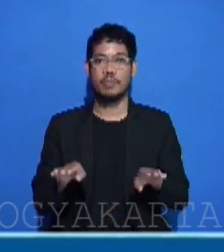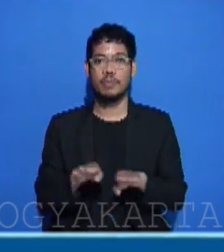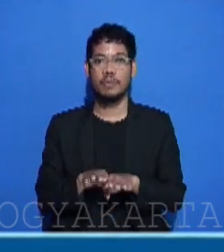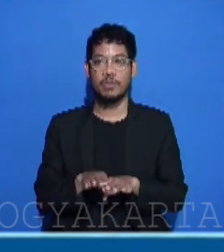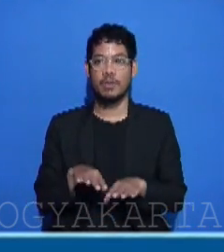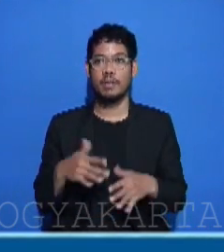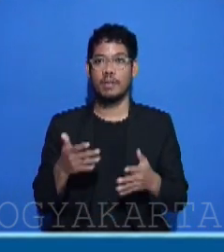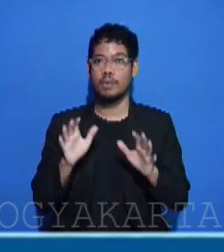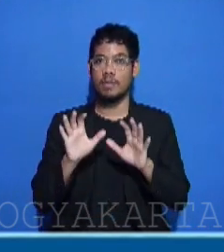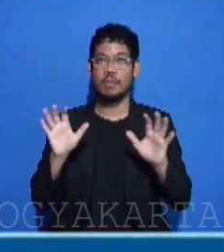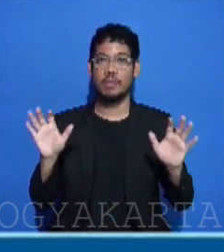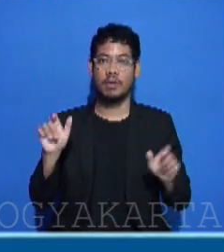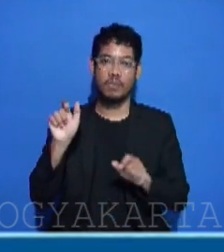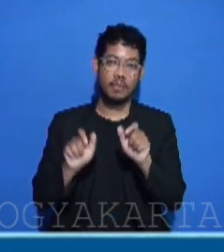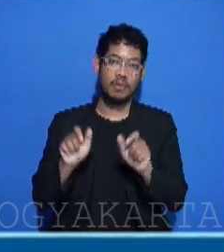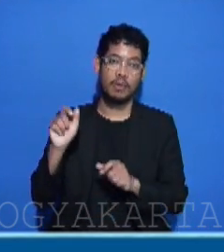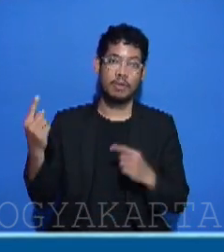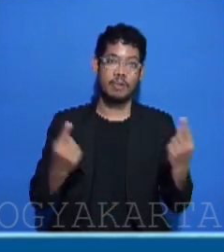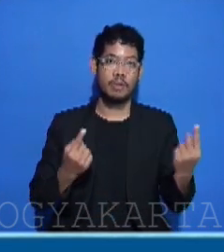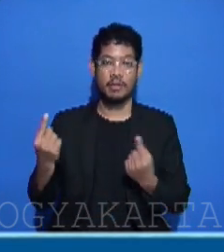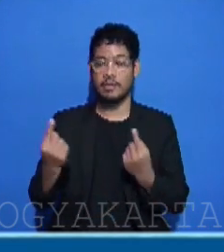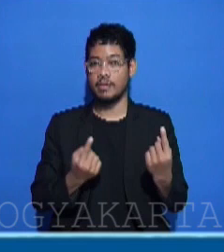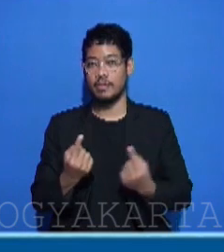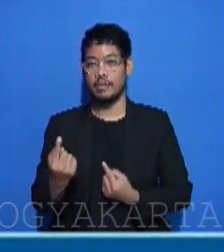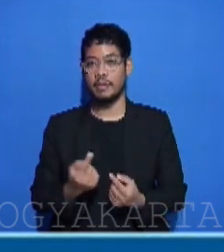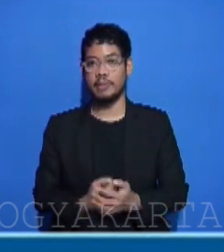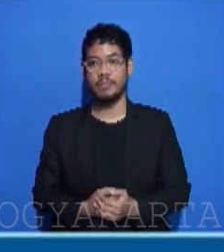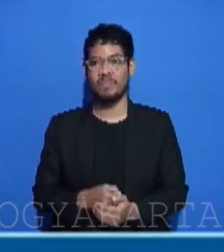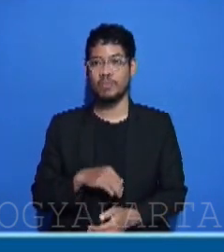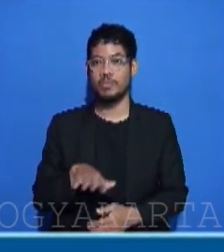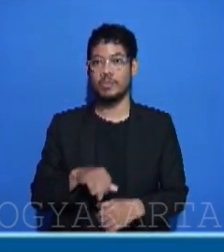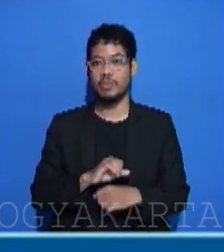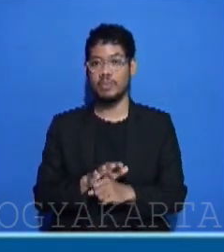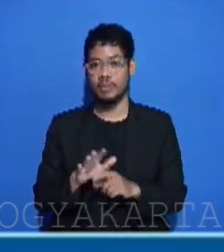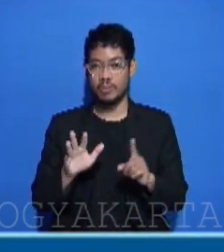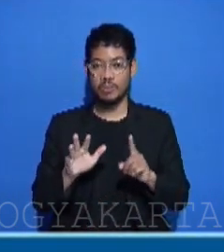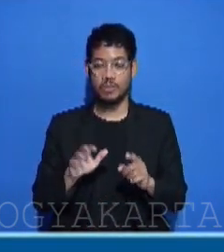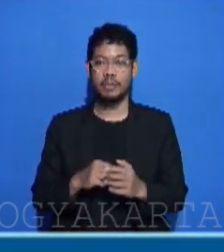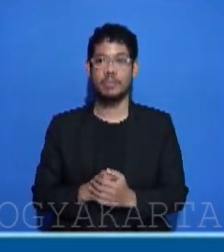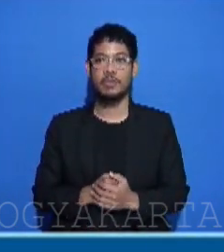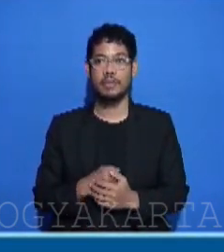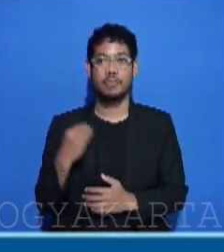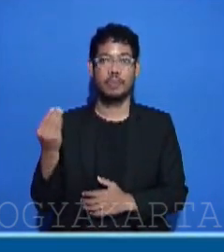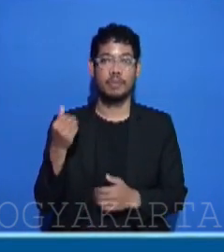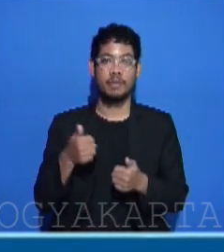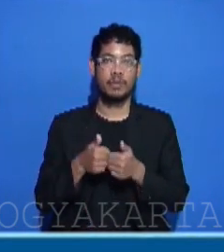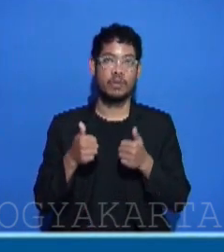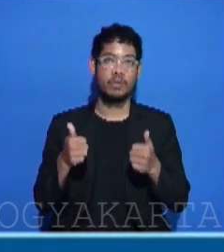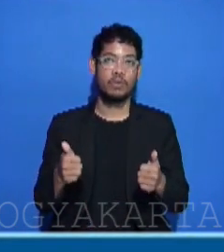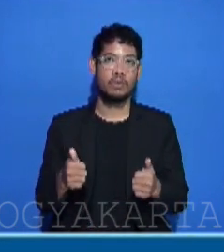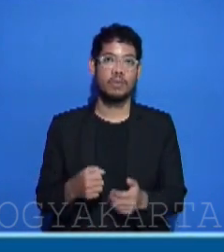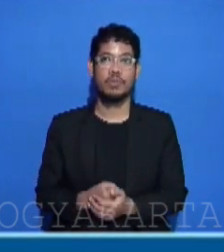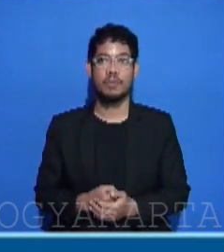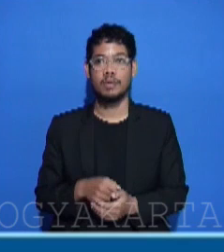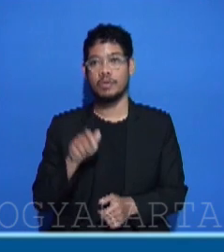rame. Saderengipun dumados pagebluk COVID-19, jejangkeping serono wisata tasih sae lan komplit. Para